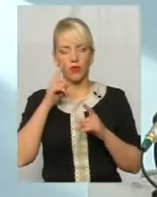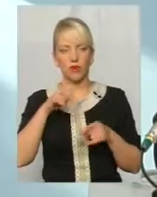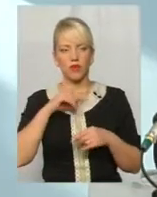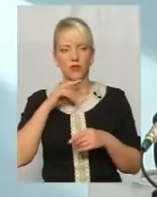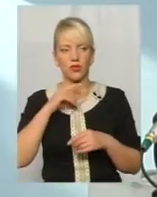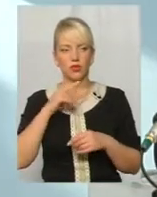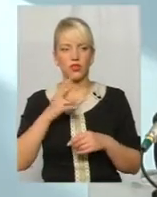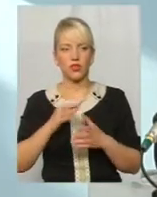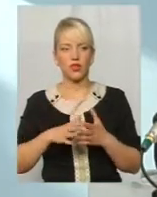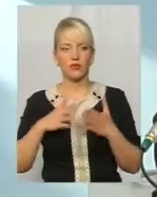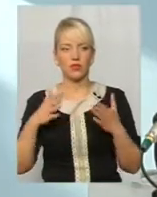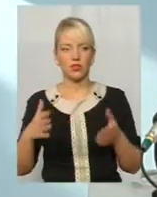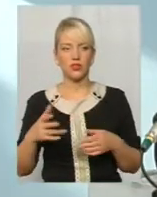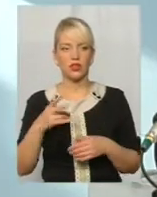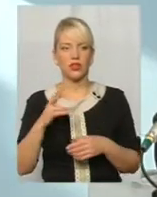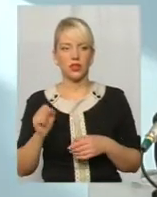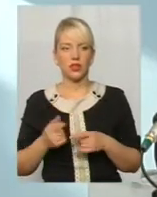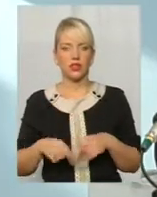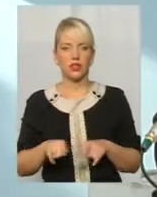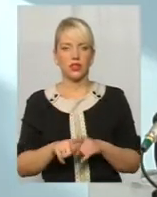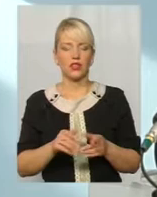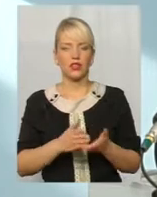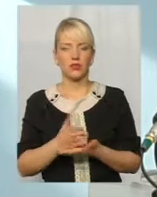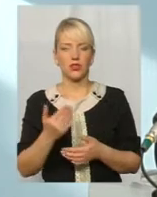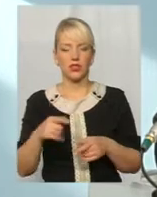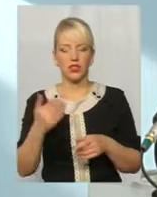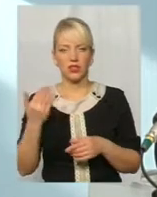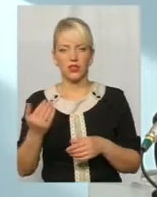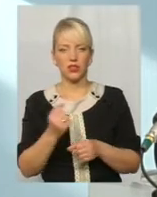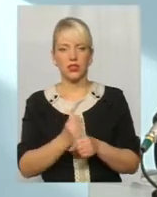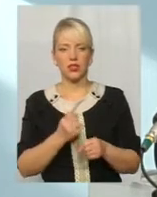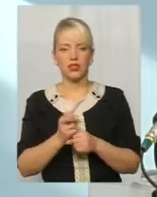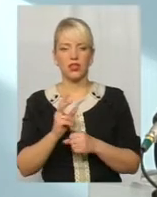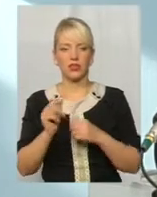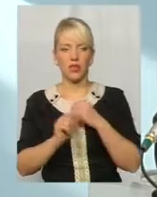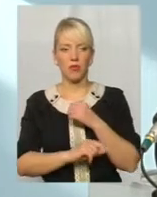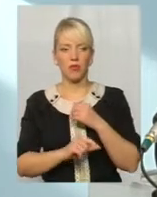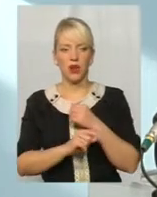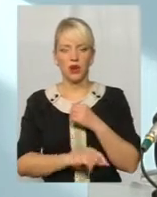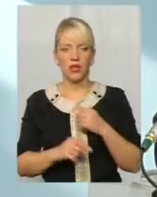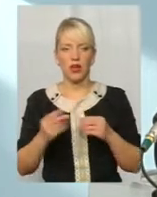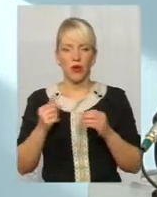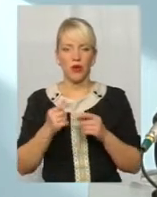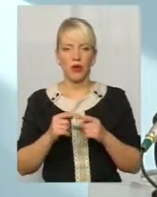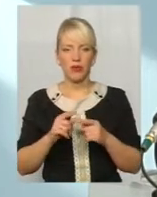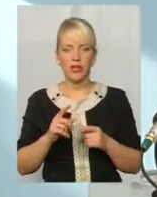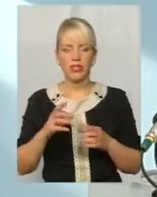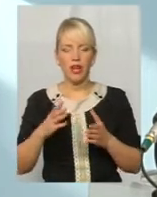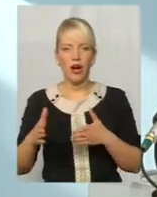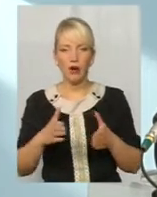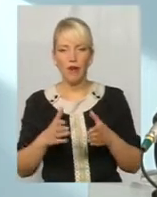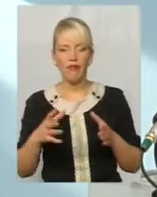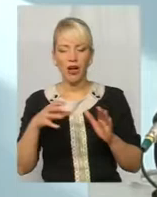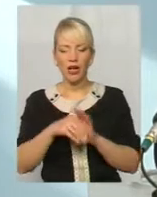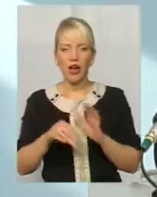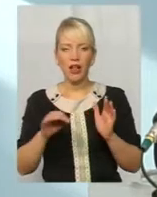найбільше на такий напрям їхньої діяльності, як запобігання корупції шляхом введення електронного